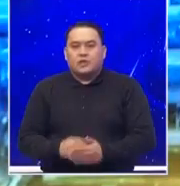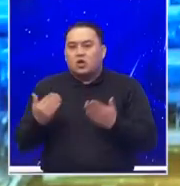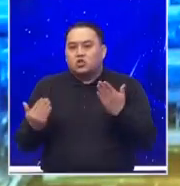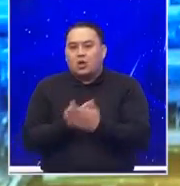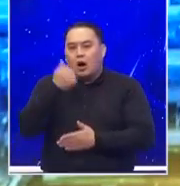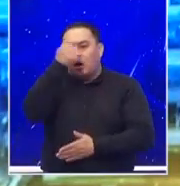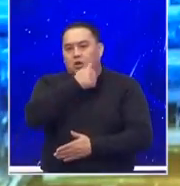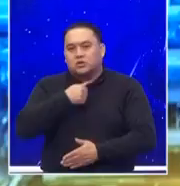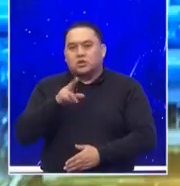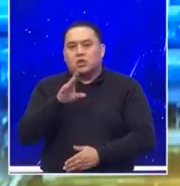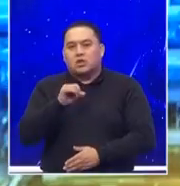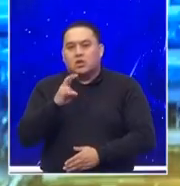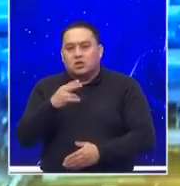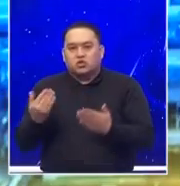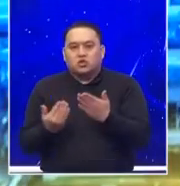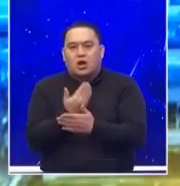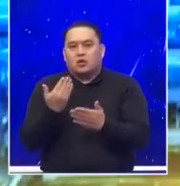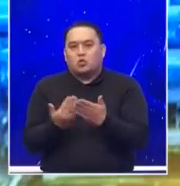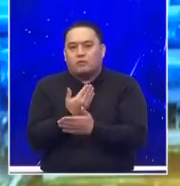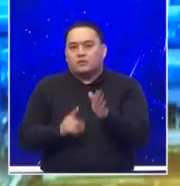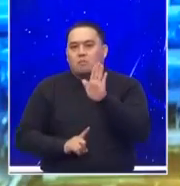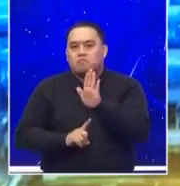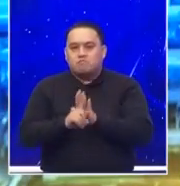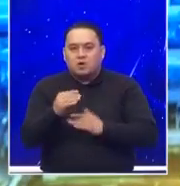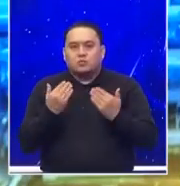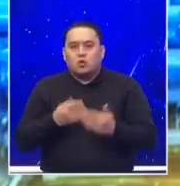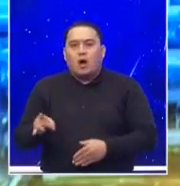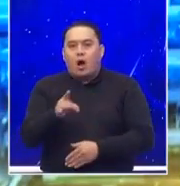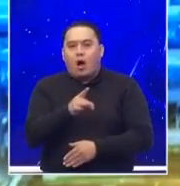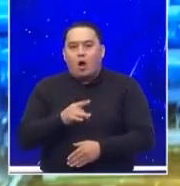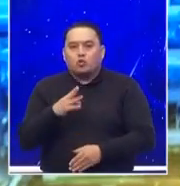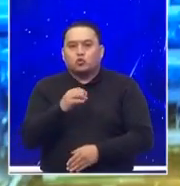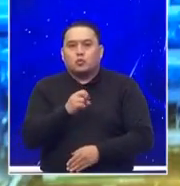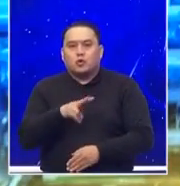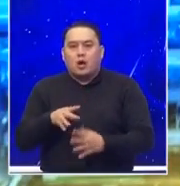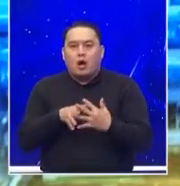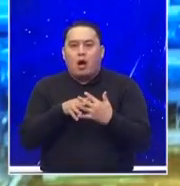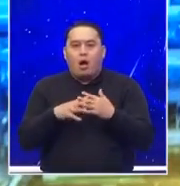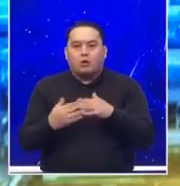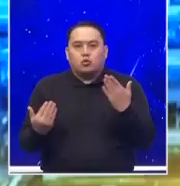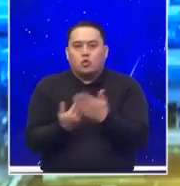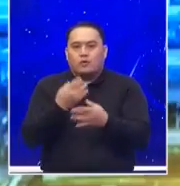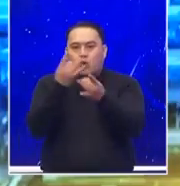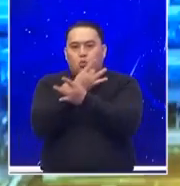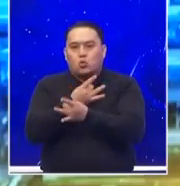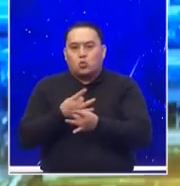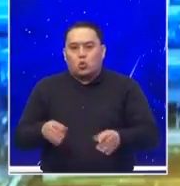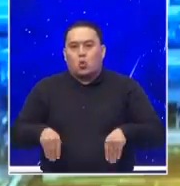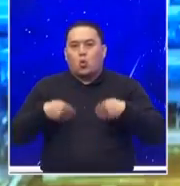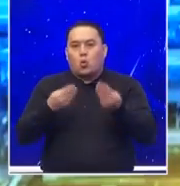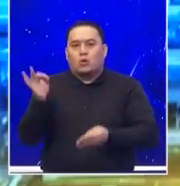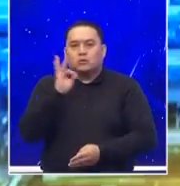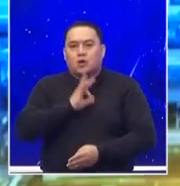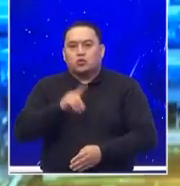Жаңа жылды кегендіктер жақсы жаңалықпен бастап жатыр. Бүгін ауданға қарасты Ұзынбұлақ ауылында жаңа мәдениет үйі қолданысқа